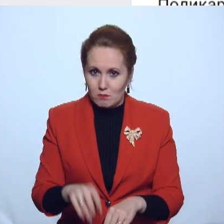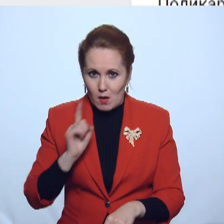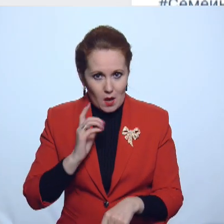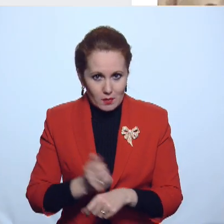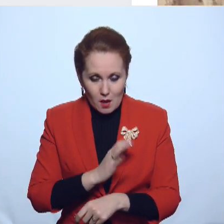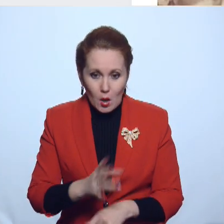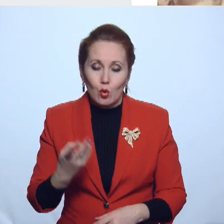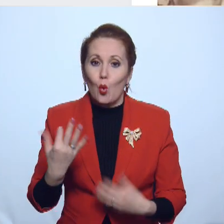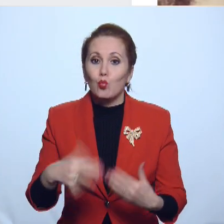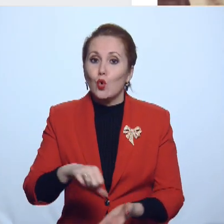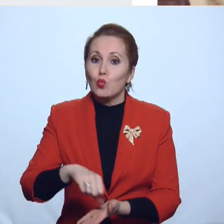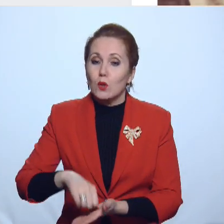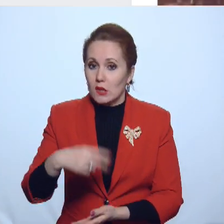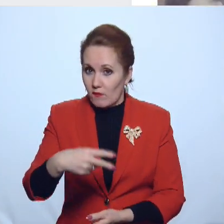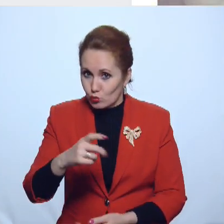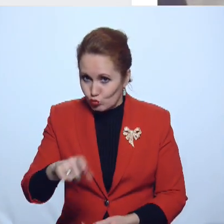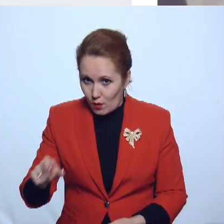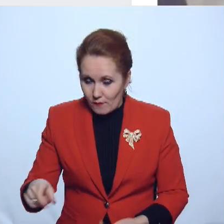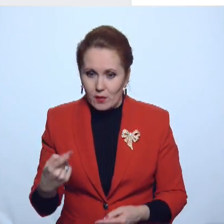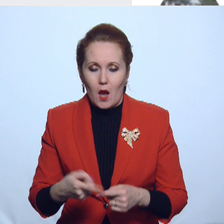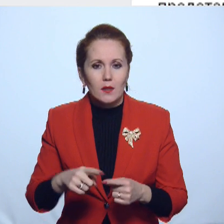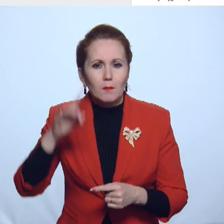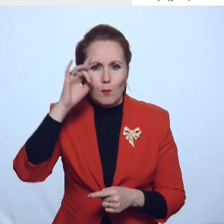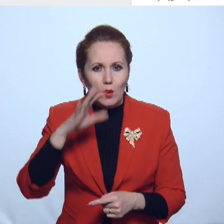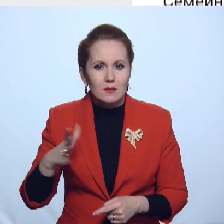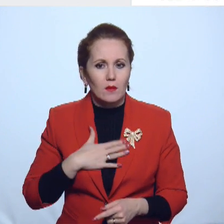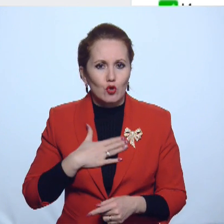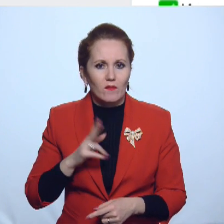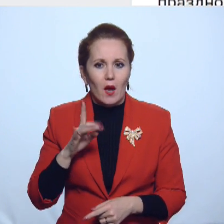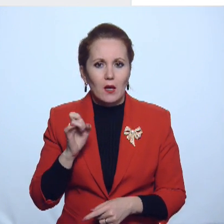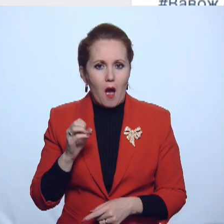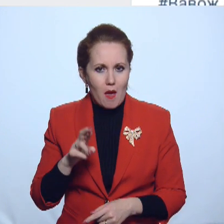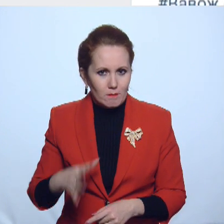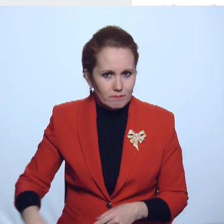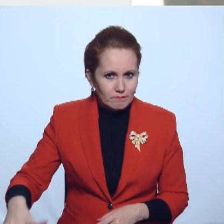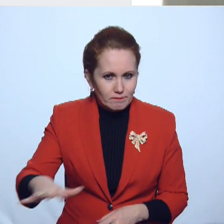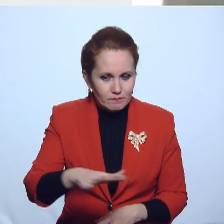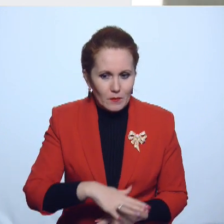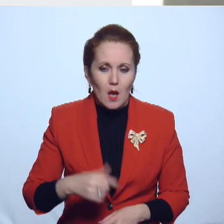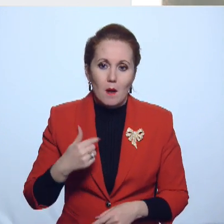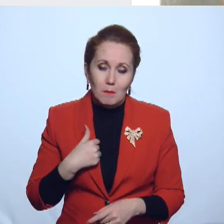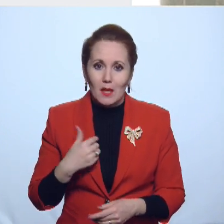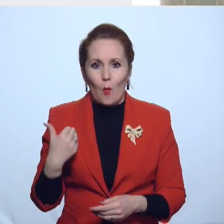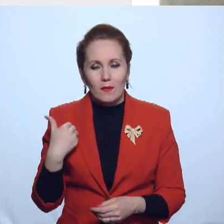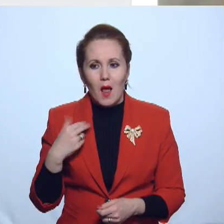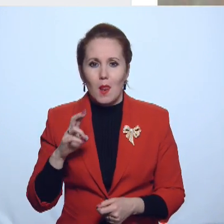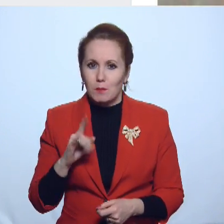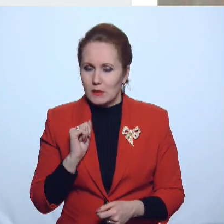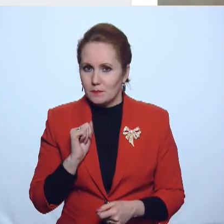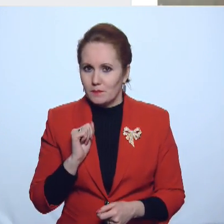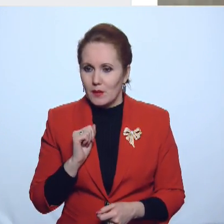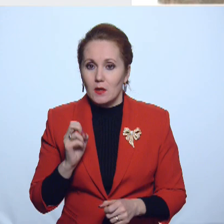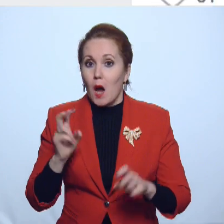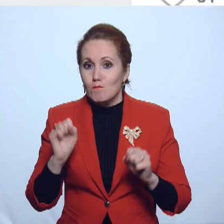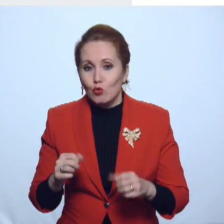участие 20 человек. Конечно же, это популяризация краеведения. А мы со своей стороны хотели бы